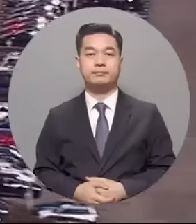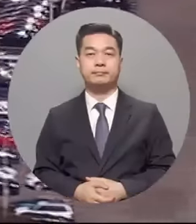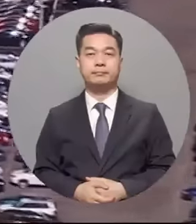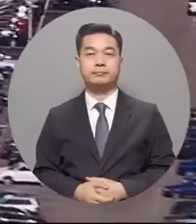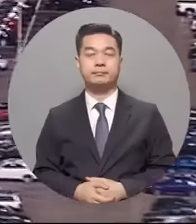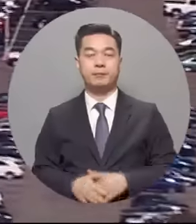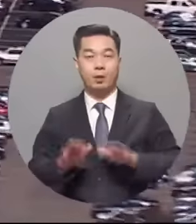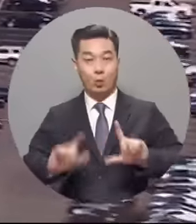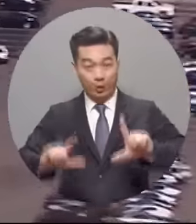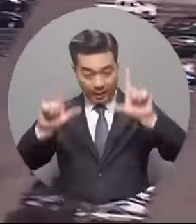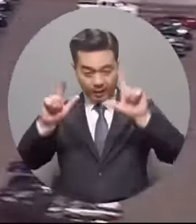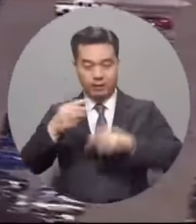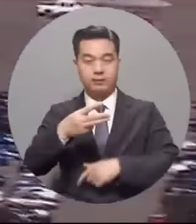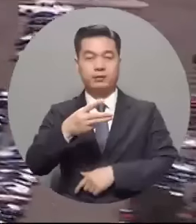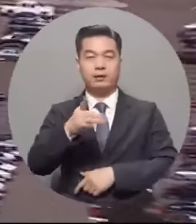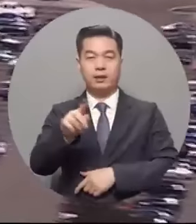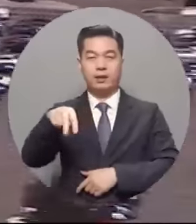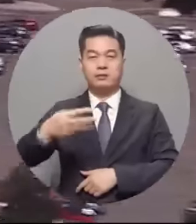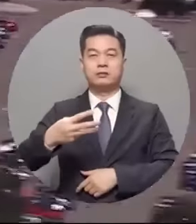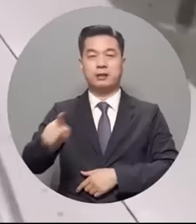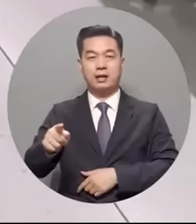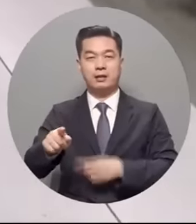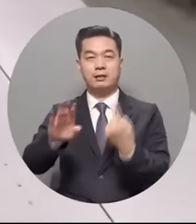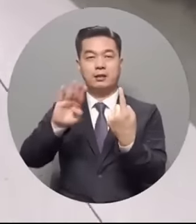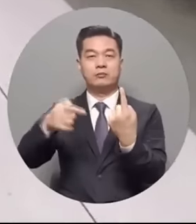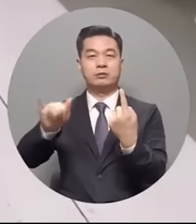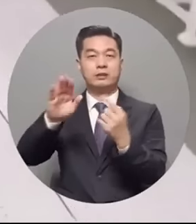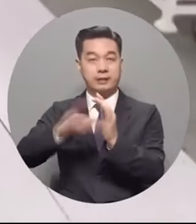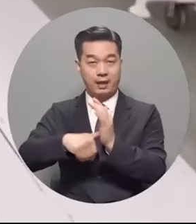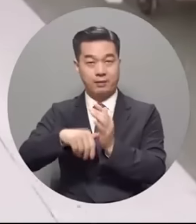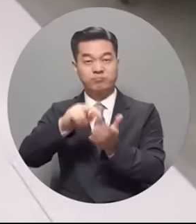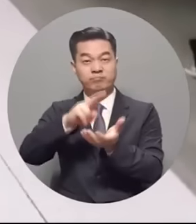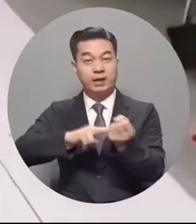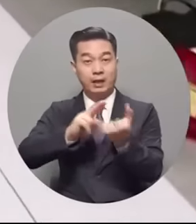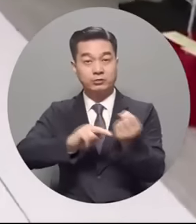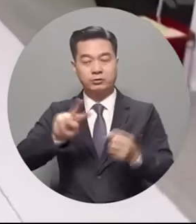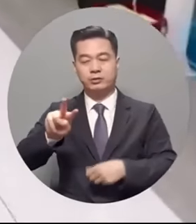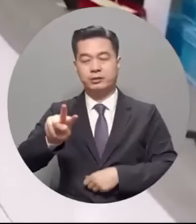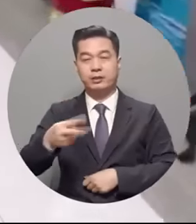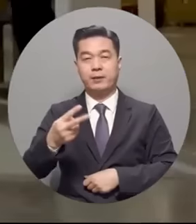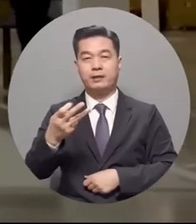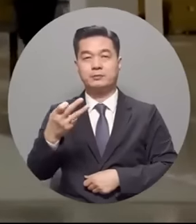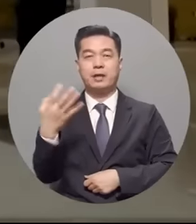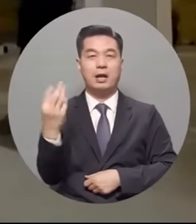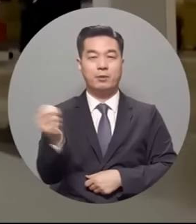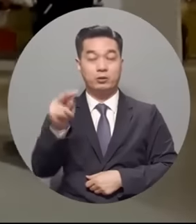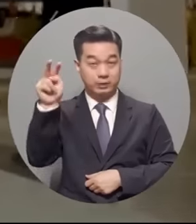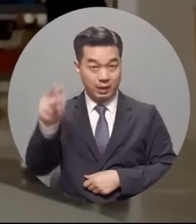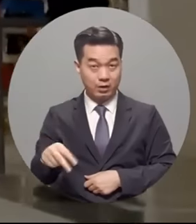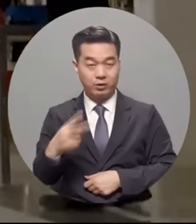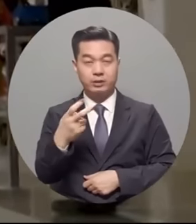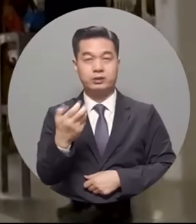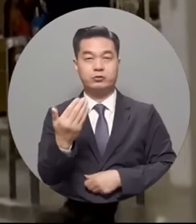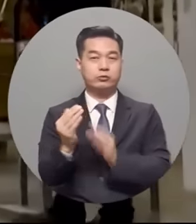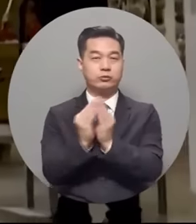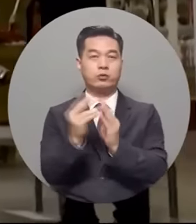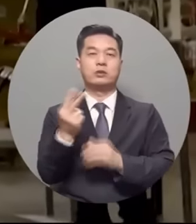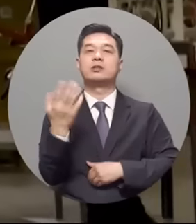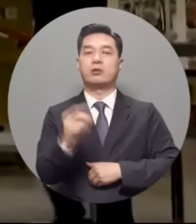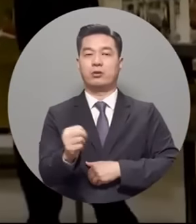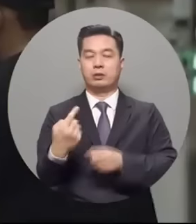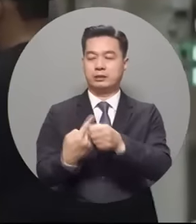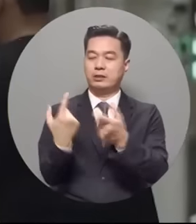올해 테슬라 1분기 매출은 213억 달러, 우리 돈 약 29조 2천억 원으로 지난해 같은